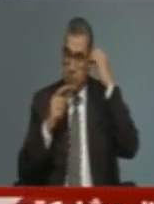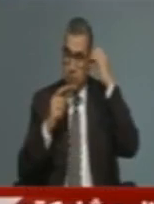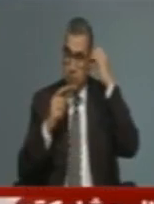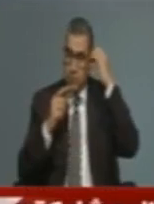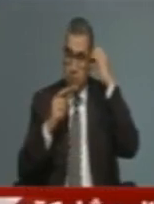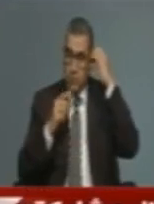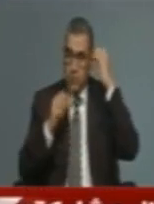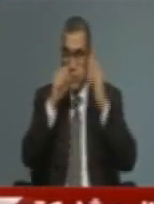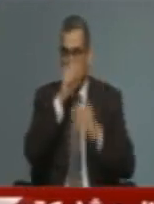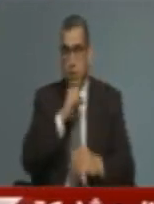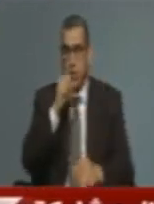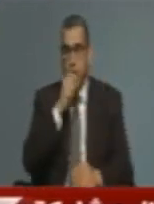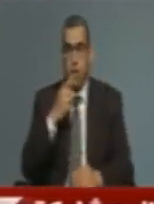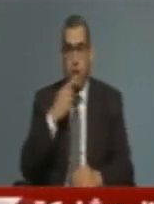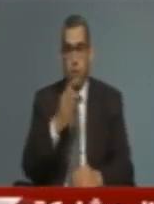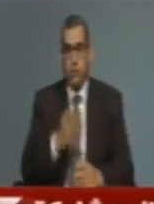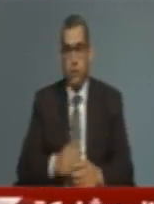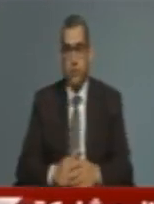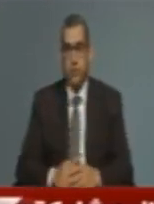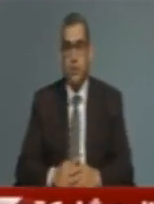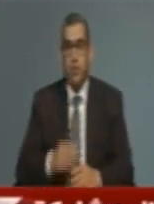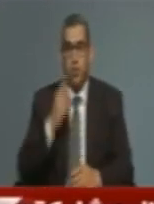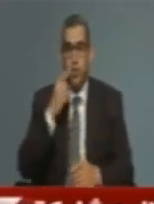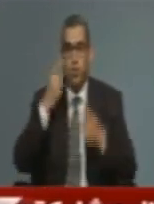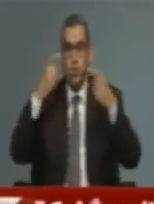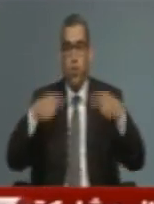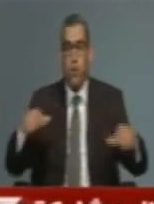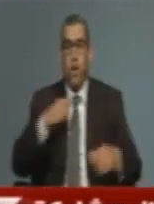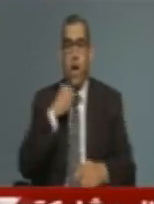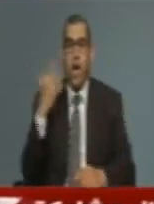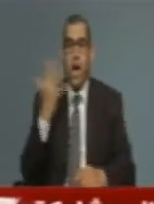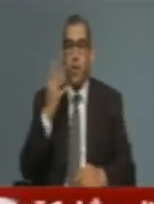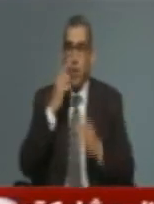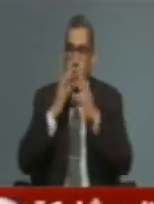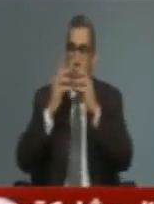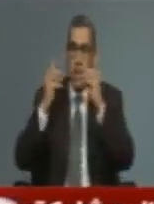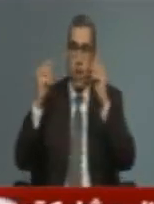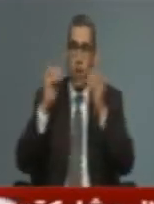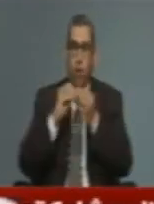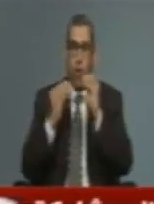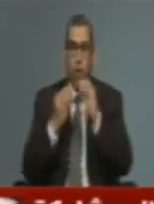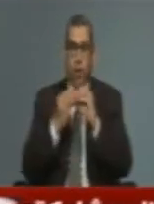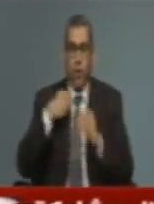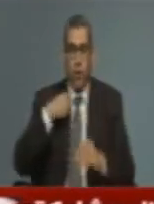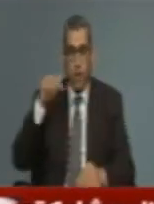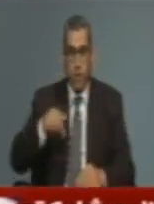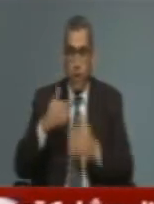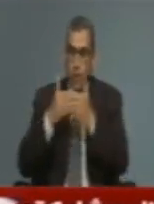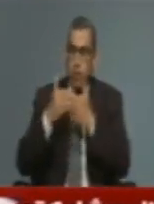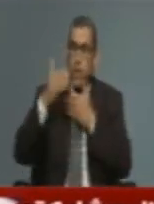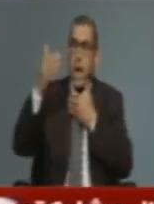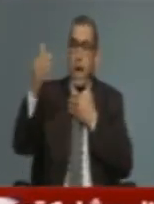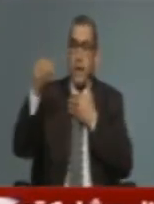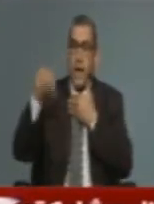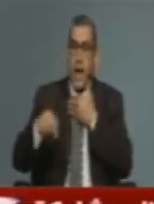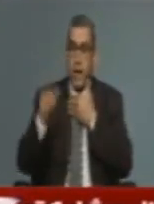طوبك الاخضر بيوحشني جوي لونه، وانا في البعد عنك